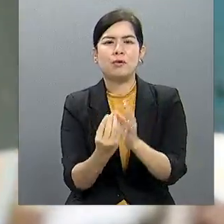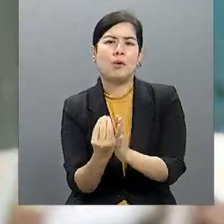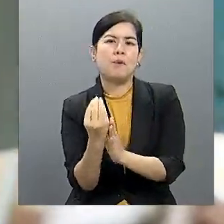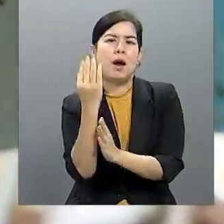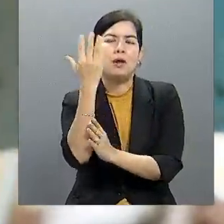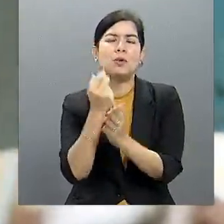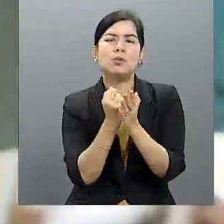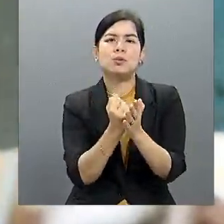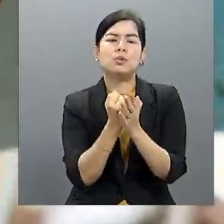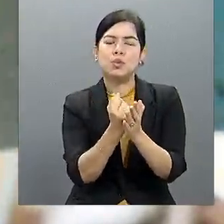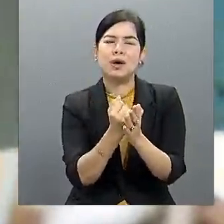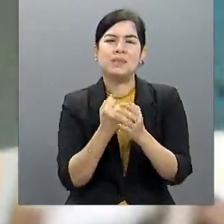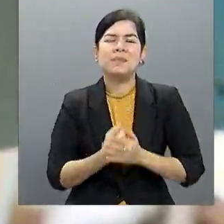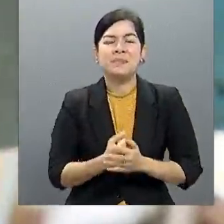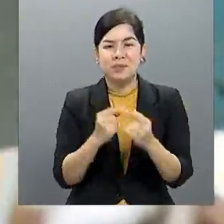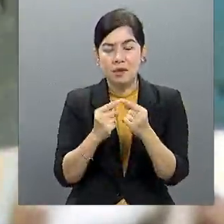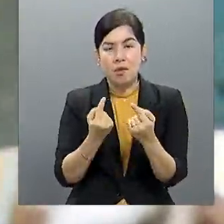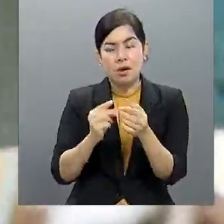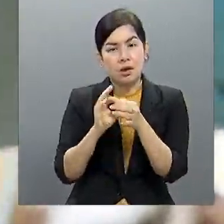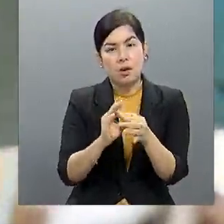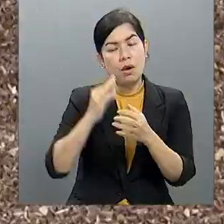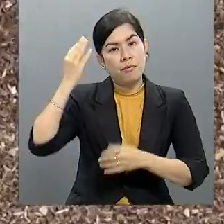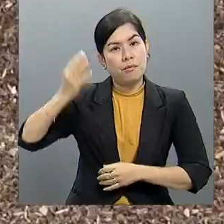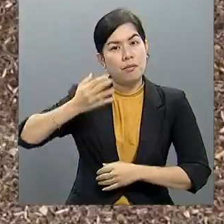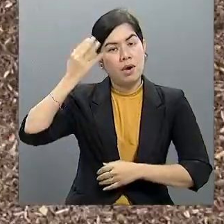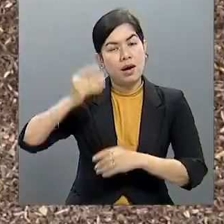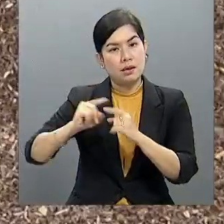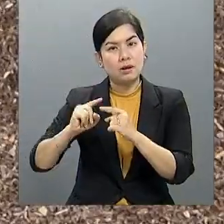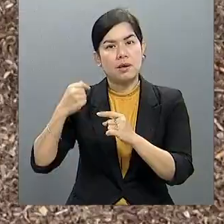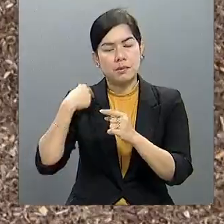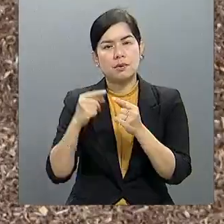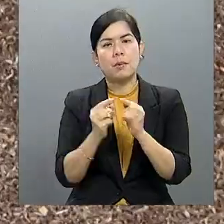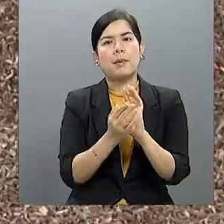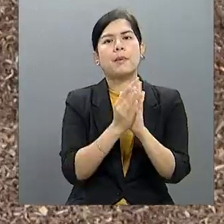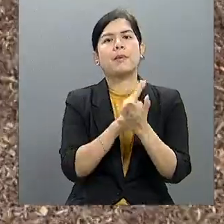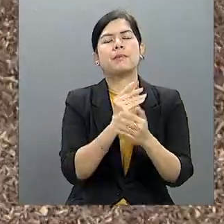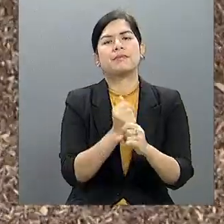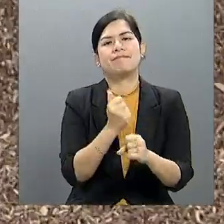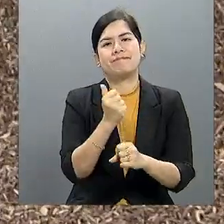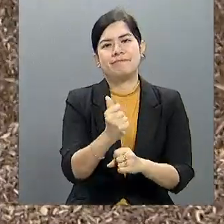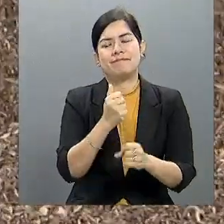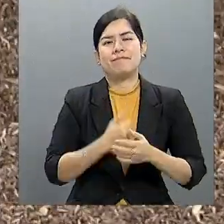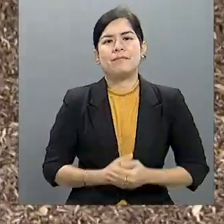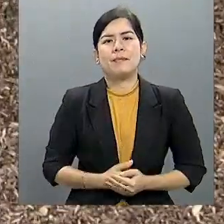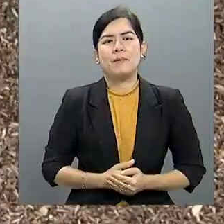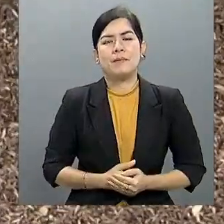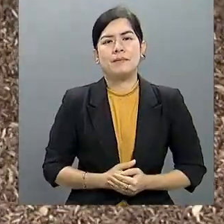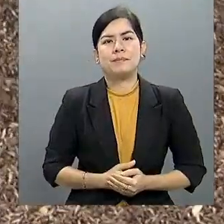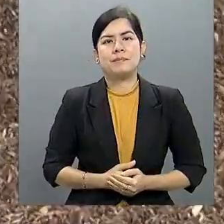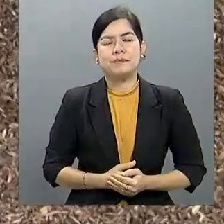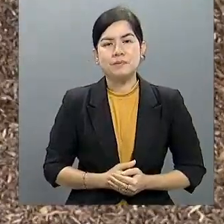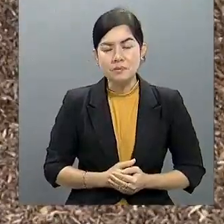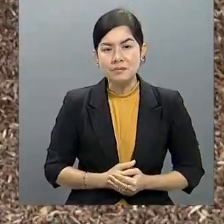ารทเขานำเข้าหรอขายตนไม้พวกนี้ก็เป็อหนช่ทางททำให้่ต้นไม้เราทขายดีขึสวยกทไมรปุ๋ย